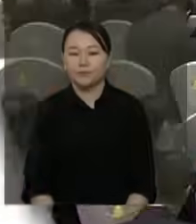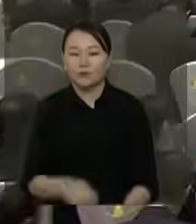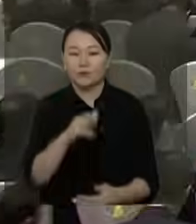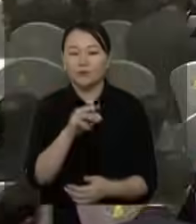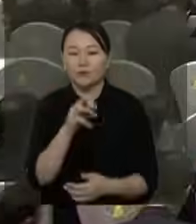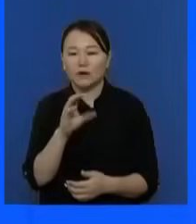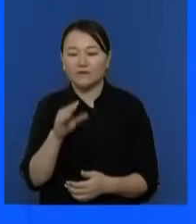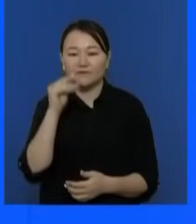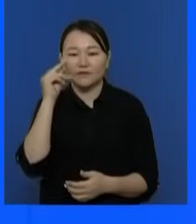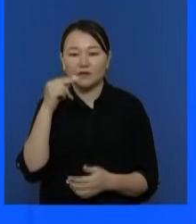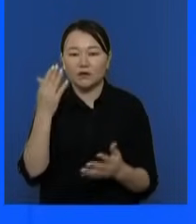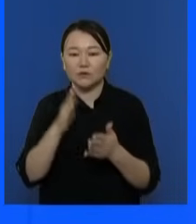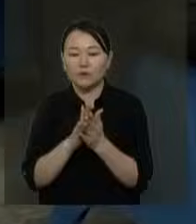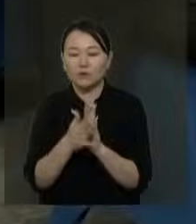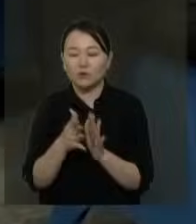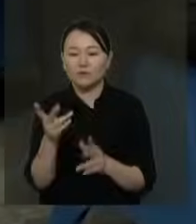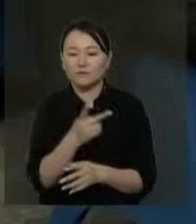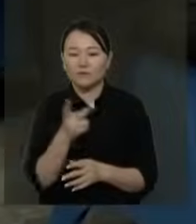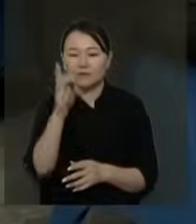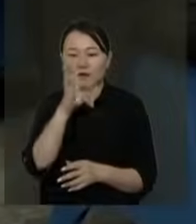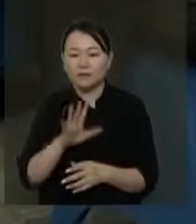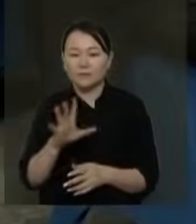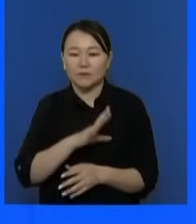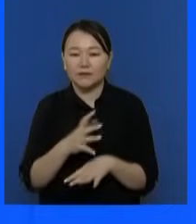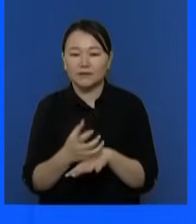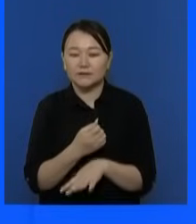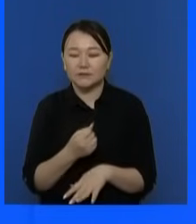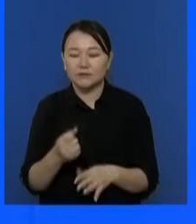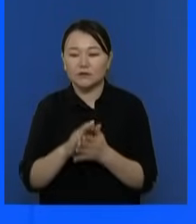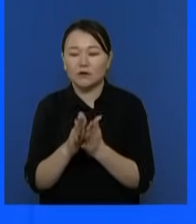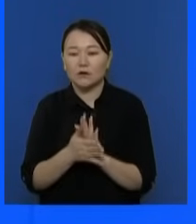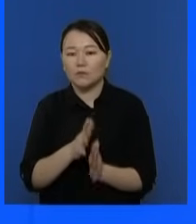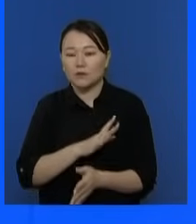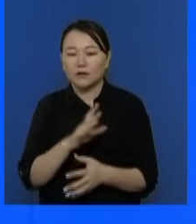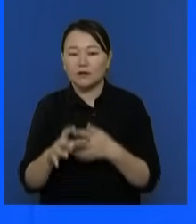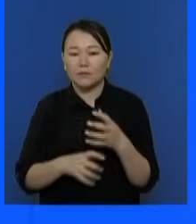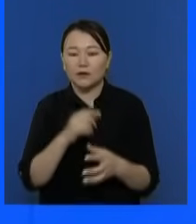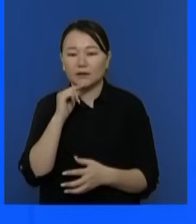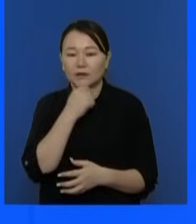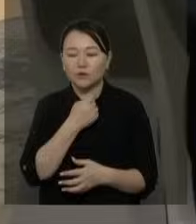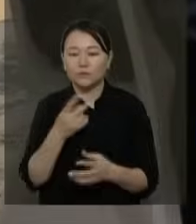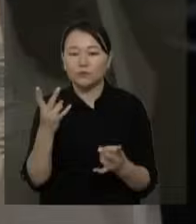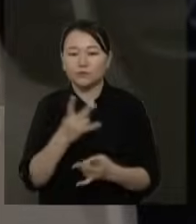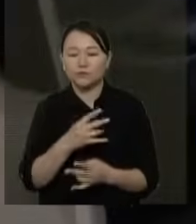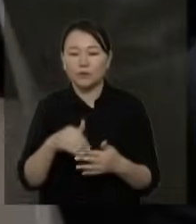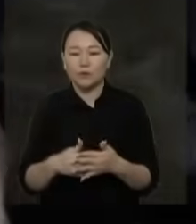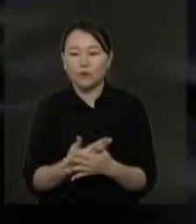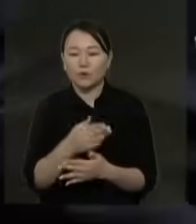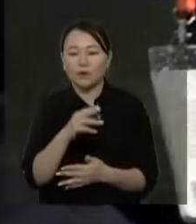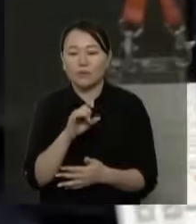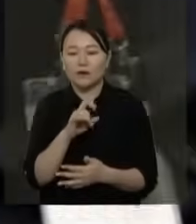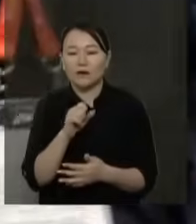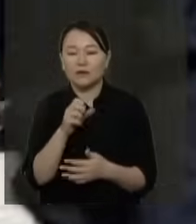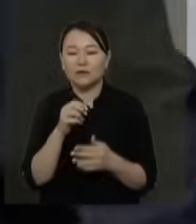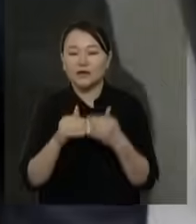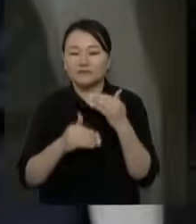Тукаев в Китае. Какие договоренности между двумя странами были достигнуты? Очевидно, что глобальной экономике нужны новые парадигмы развития.